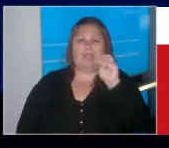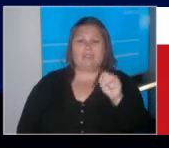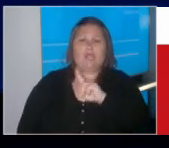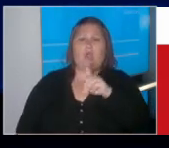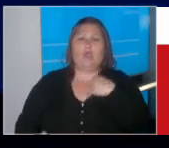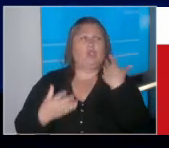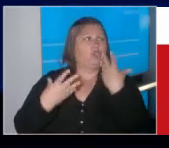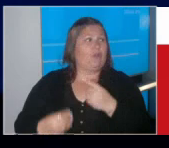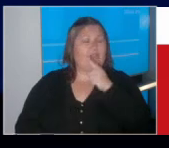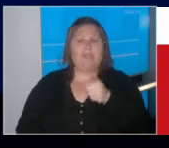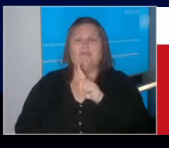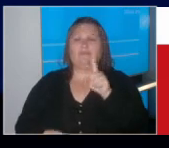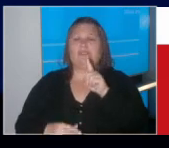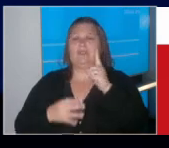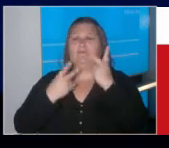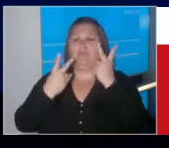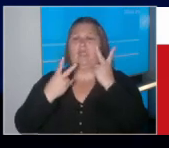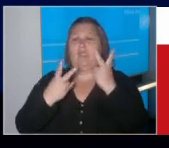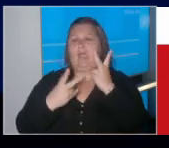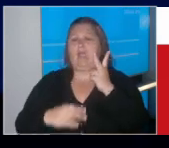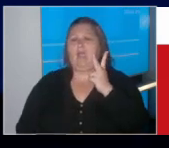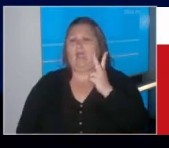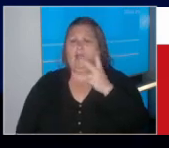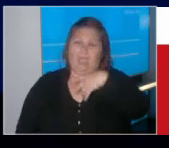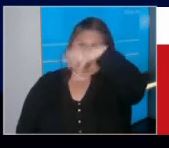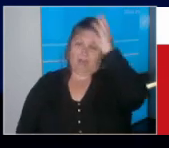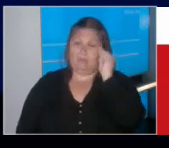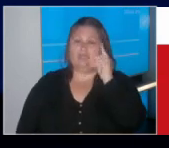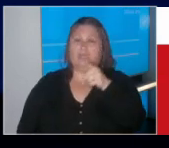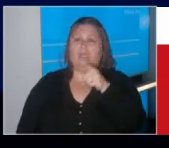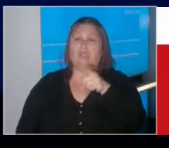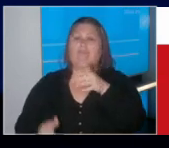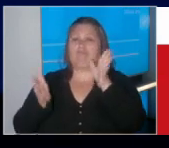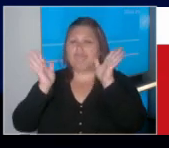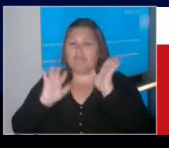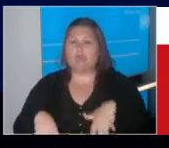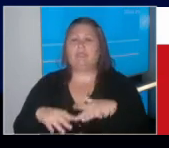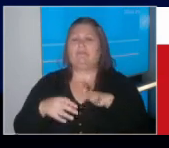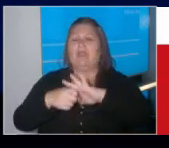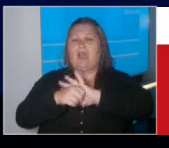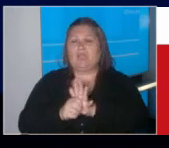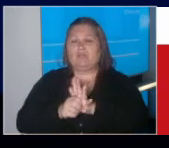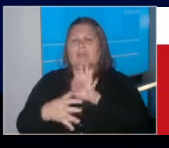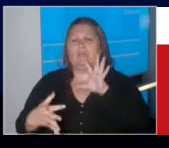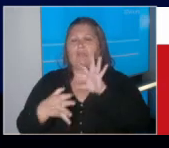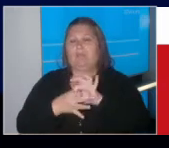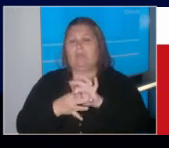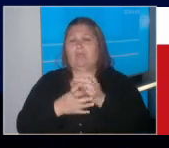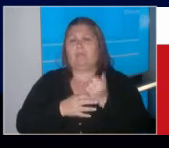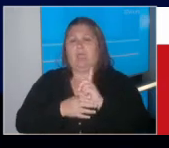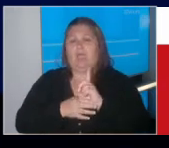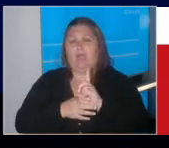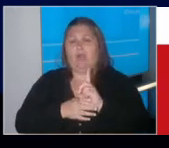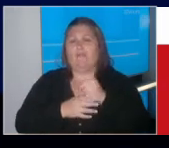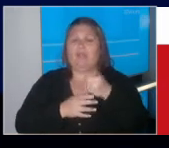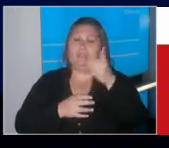וזה בעיקר משרת את יאיר לפיד, שהאינטרס שלו כמובן להוריד את שתי המפלגות האלה למעלה ולהלחיץ אותן, בכל זאת להתחבר ברגע האחרון,